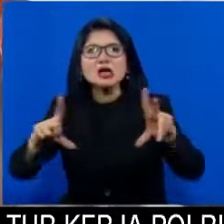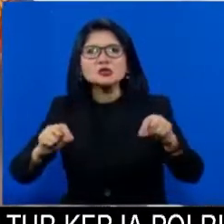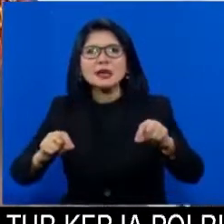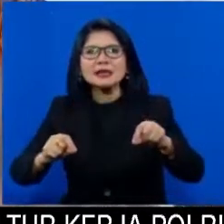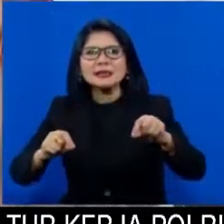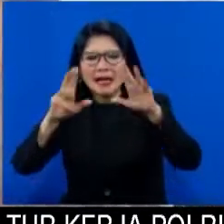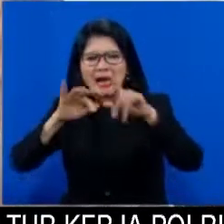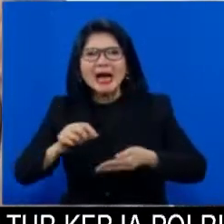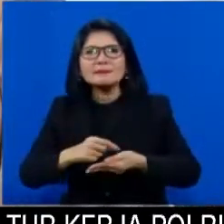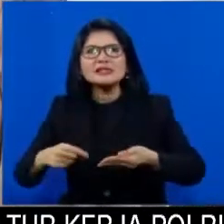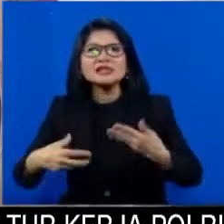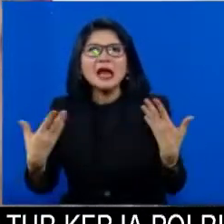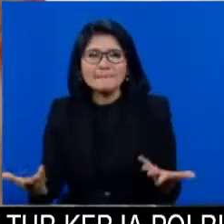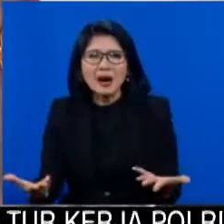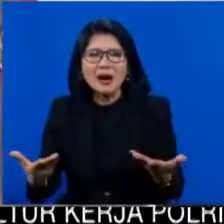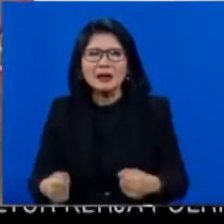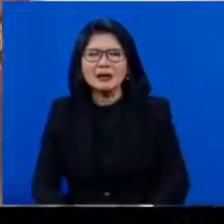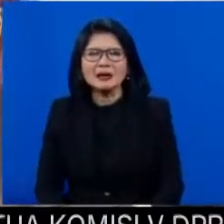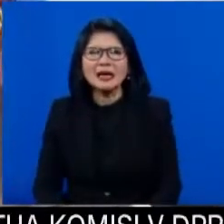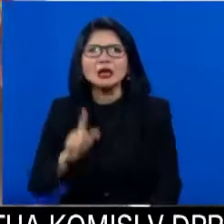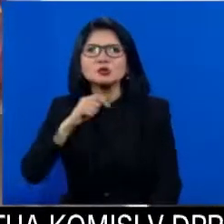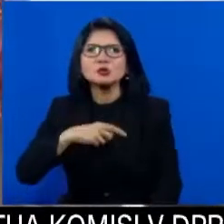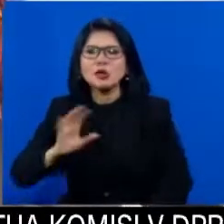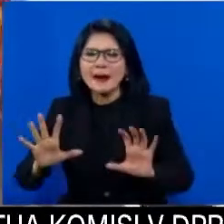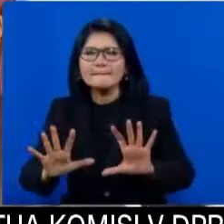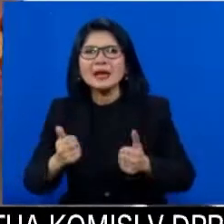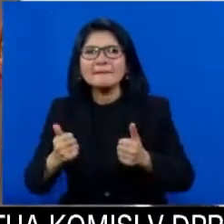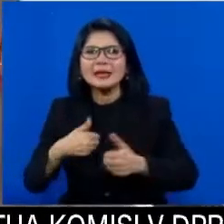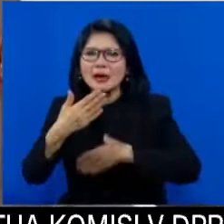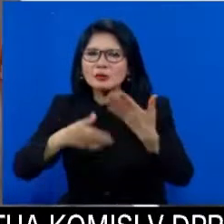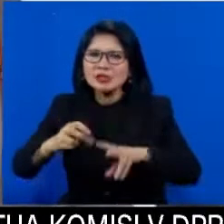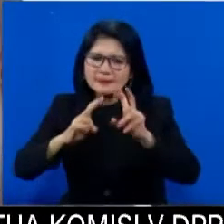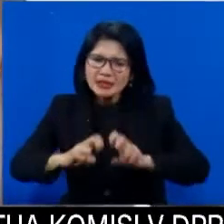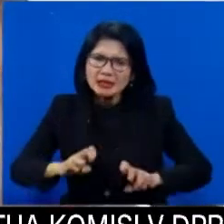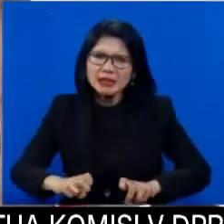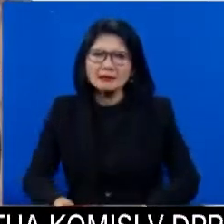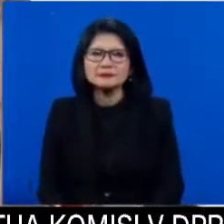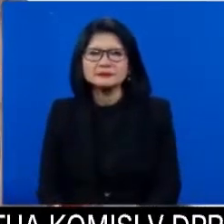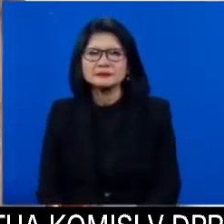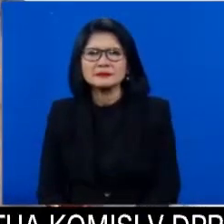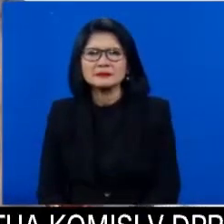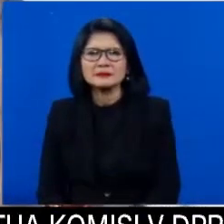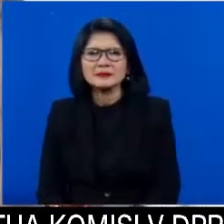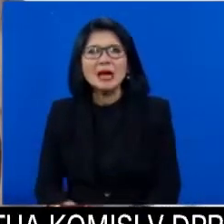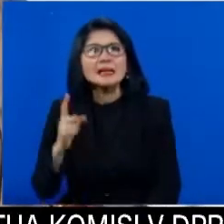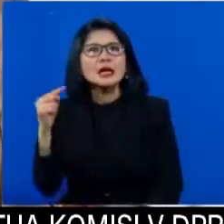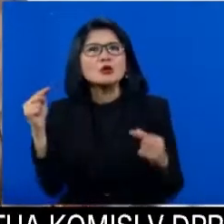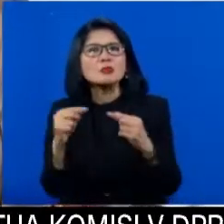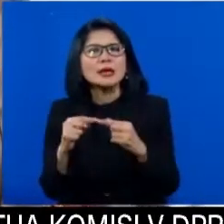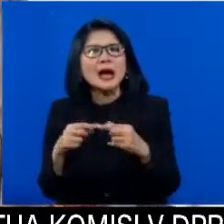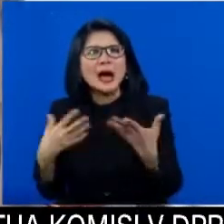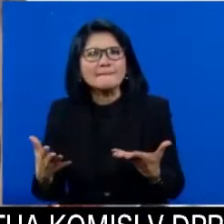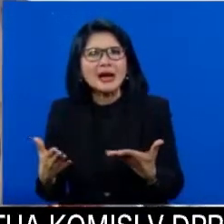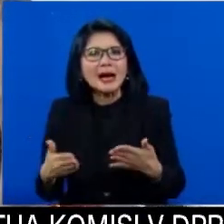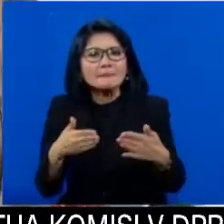saja yang sudah dikeluarkan, sehingga akan melengkapi proses penyidikan sedang berjalan. Dan dikaitkan dengan apakah mereka